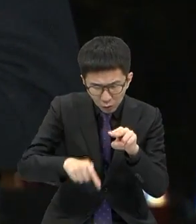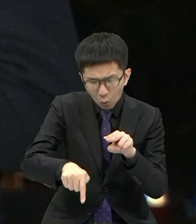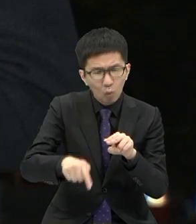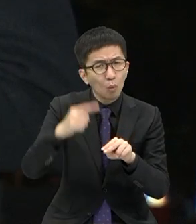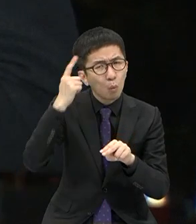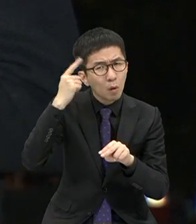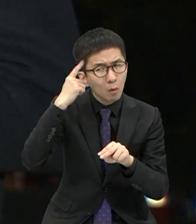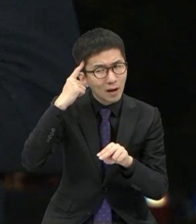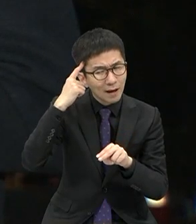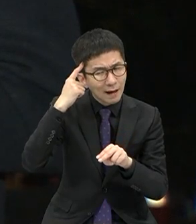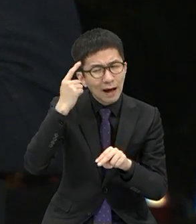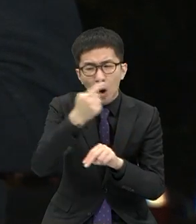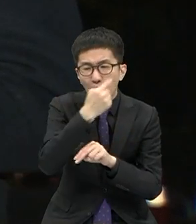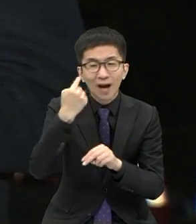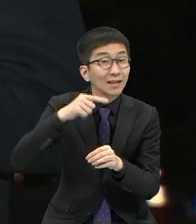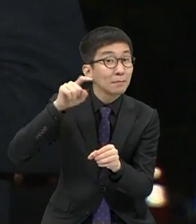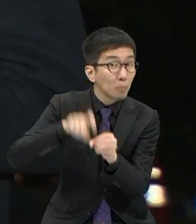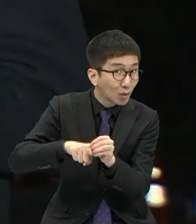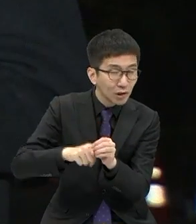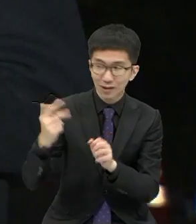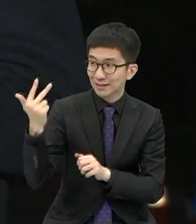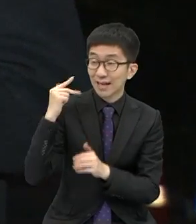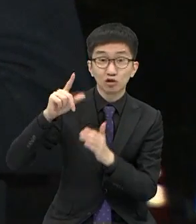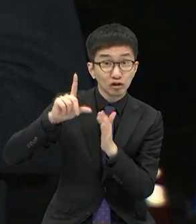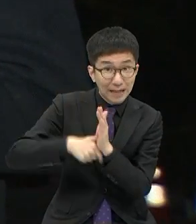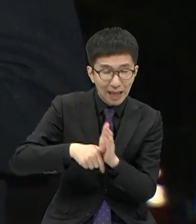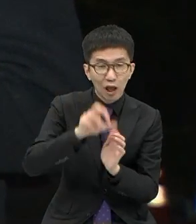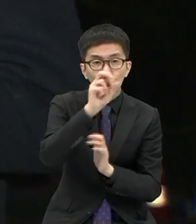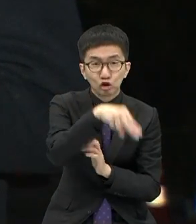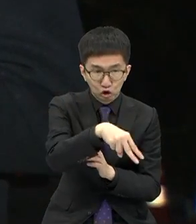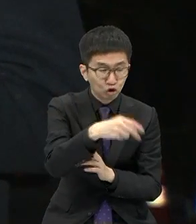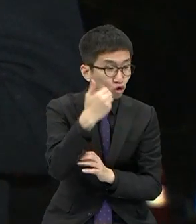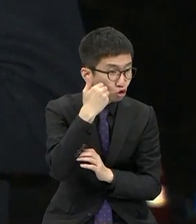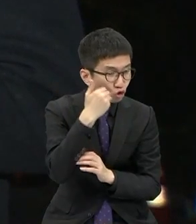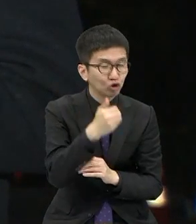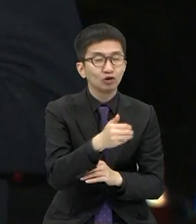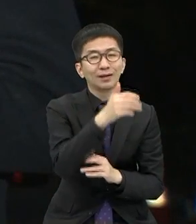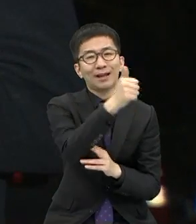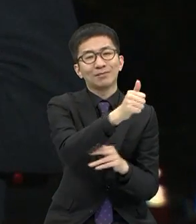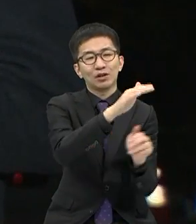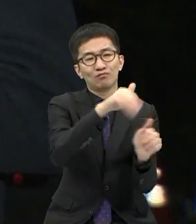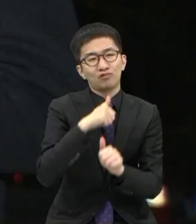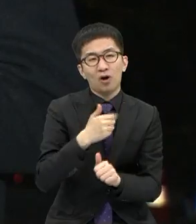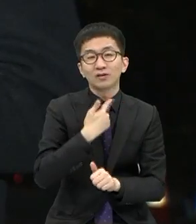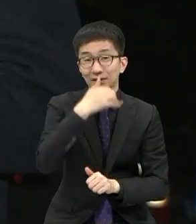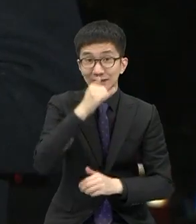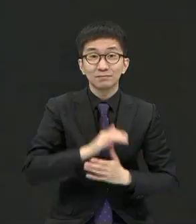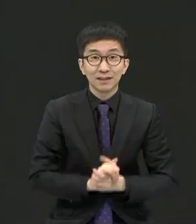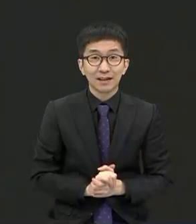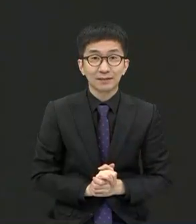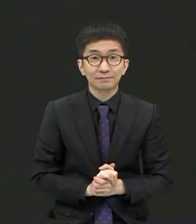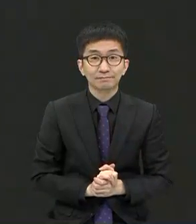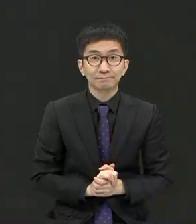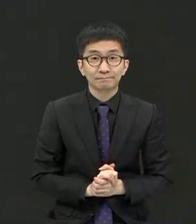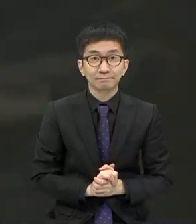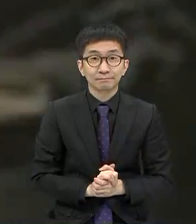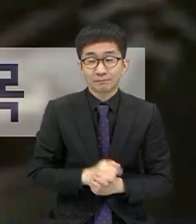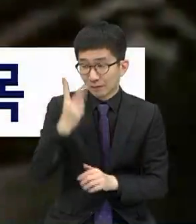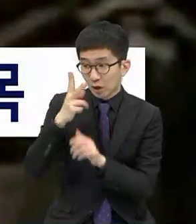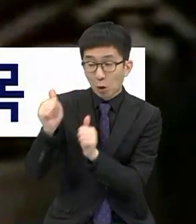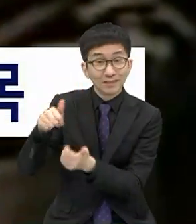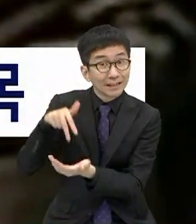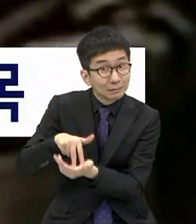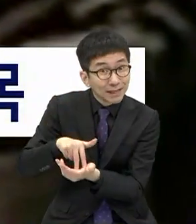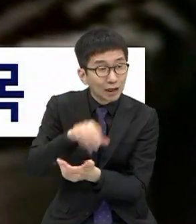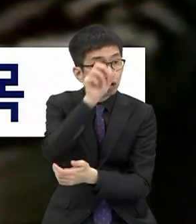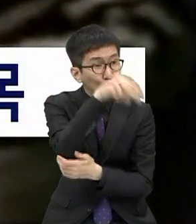않다는 의혹을 확인하기 위해 지난주 유한기 전 본부장을 참고인 신분으로 불러 조사한 걸로 확인됐습니다. 검찰은 유한기